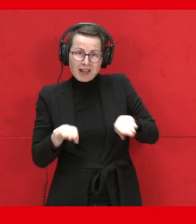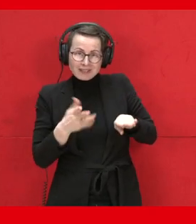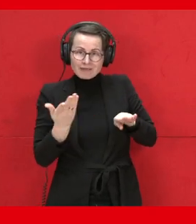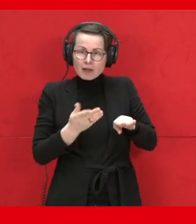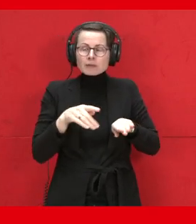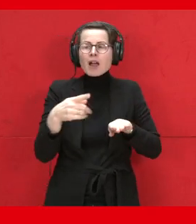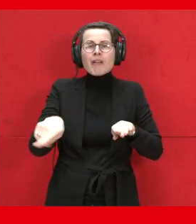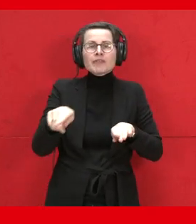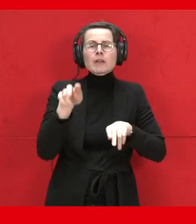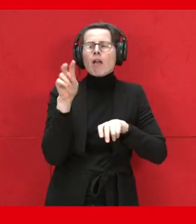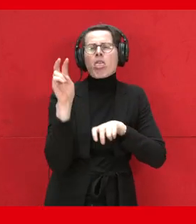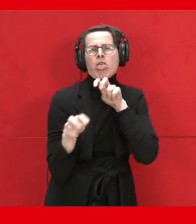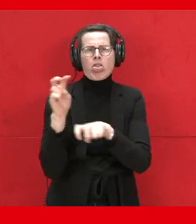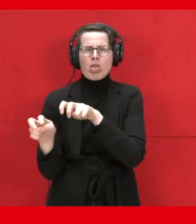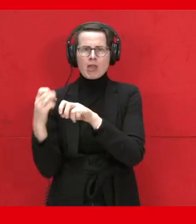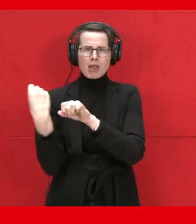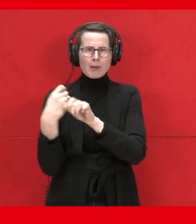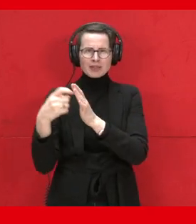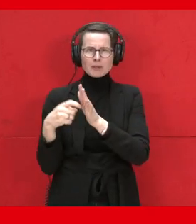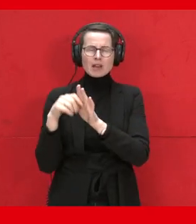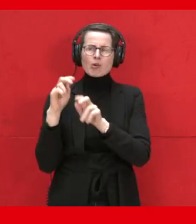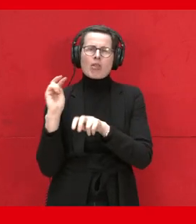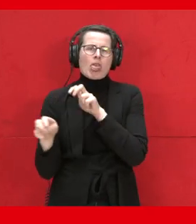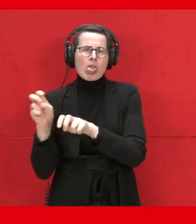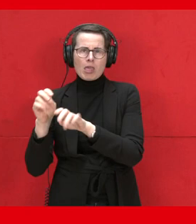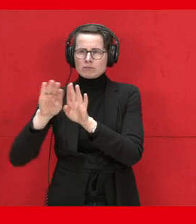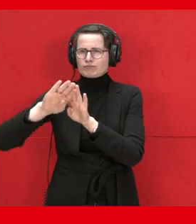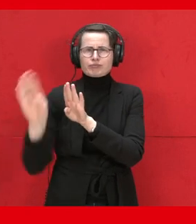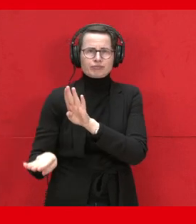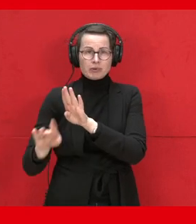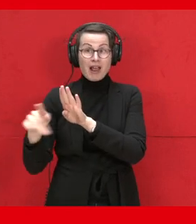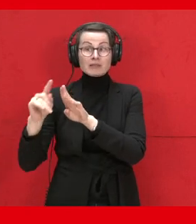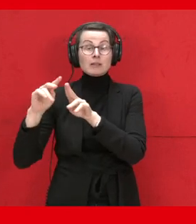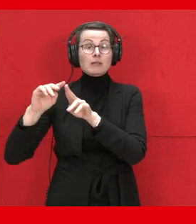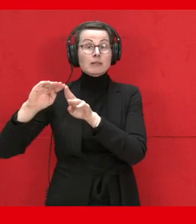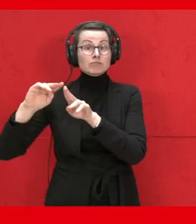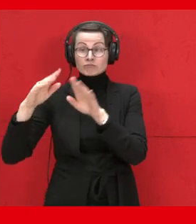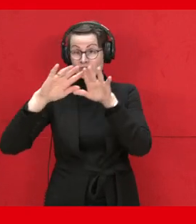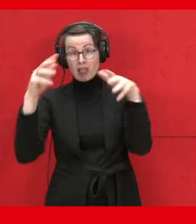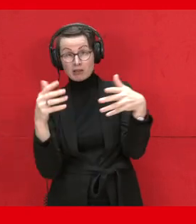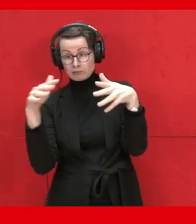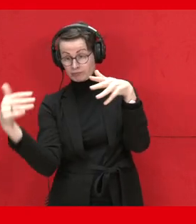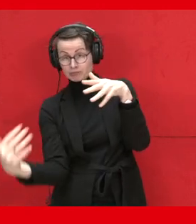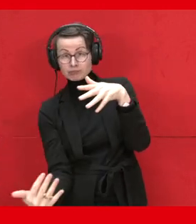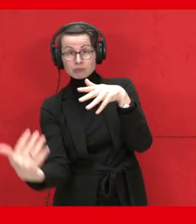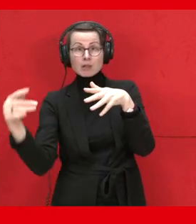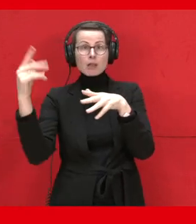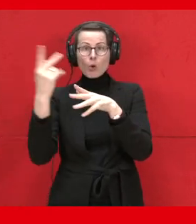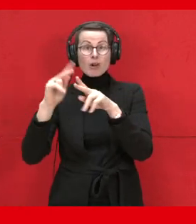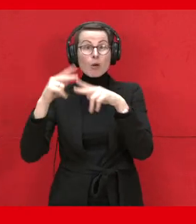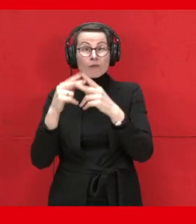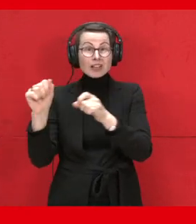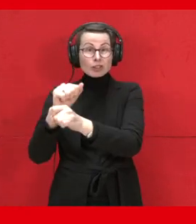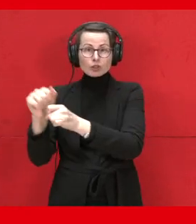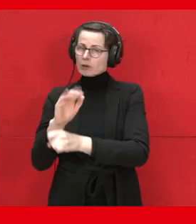unwürdiger Behandlung, unwürdigen Arbeitsbedingungen von Menschen in anderen Teilen der Welt oder durch Umweltzerstörung. Und deswegen diese Dinge